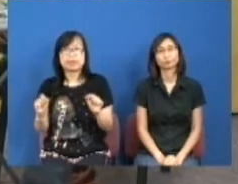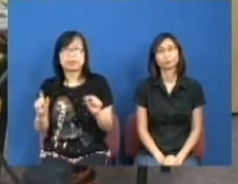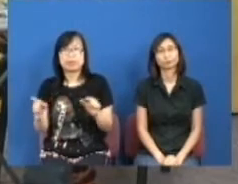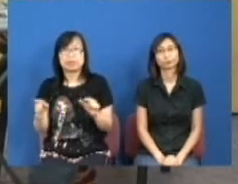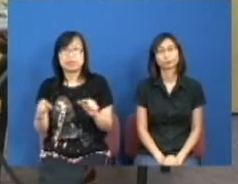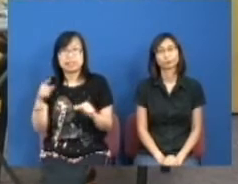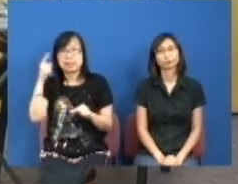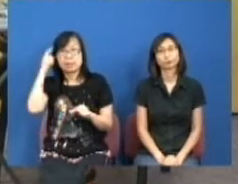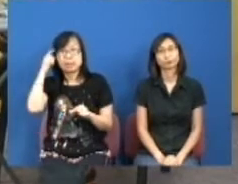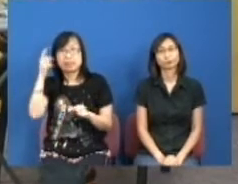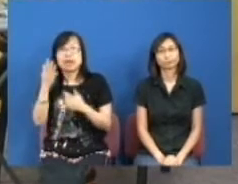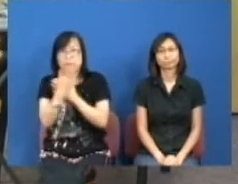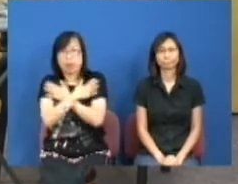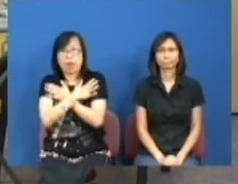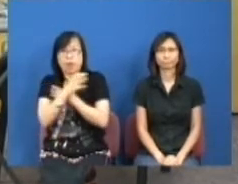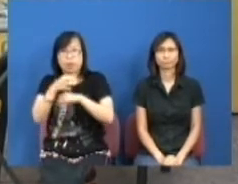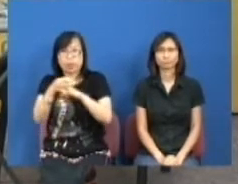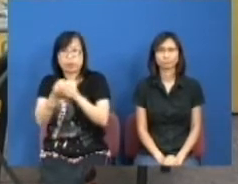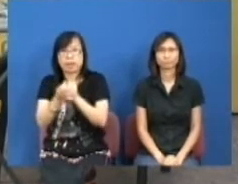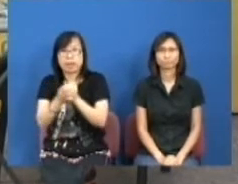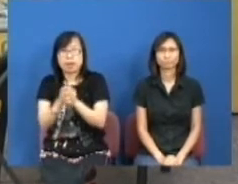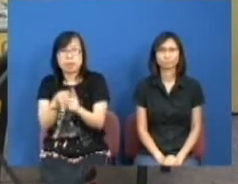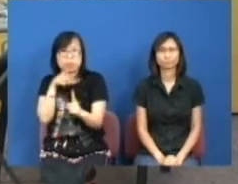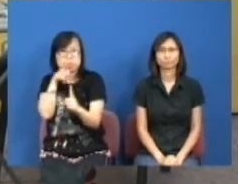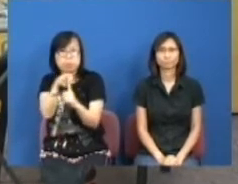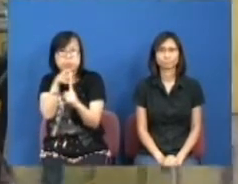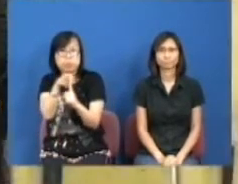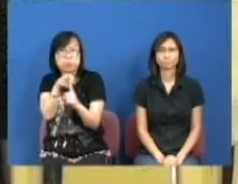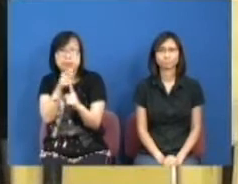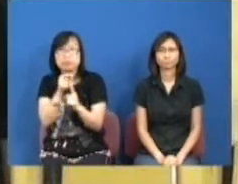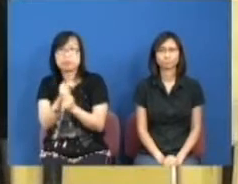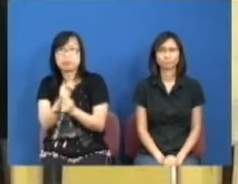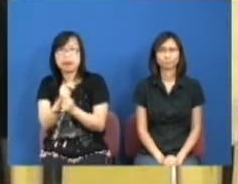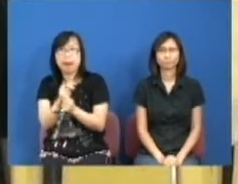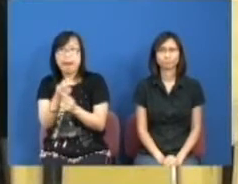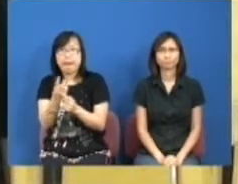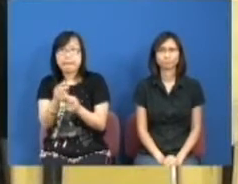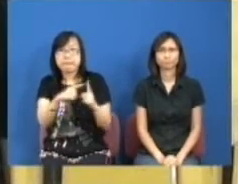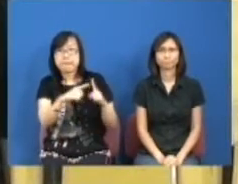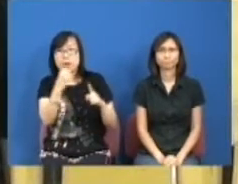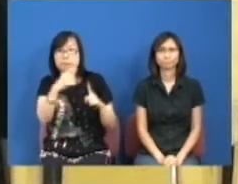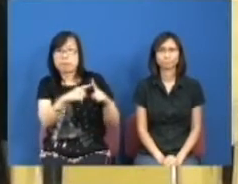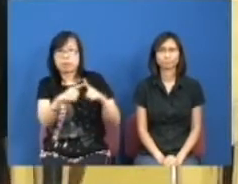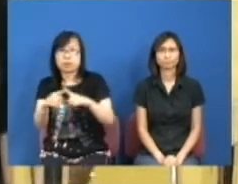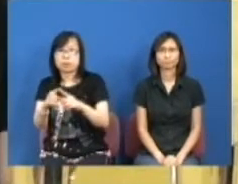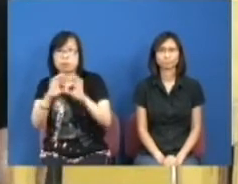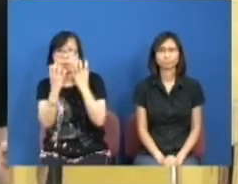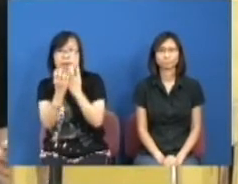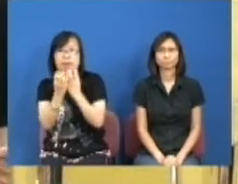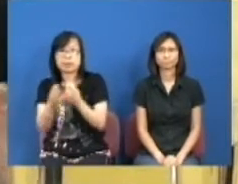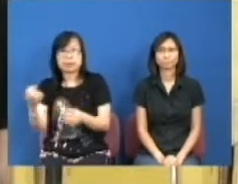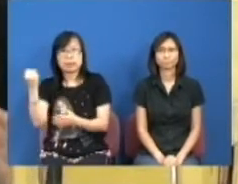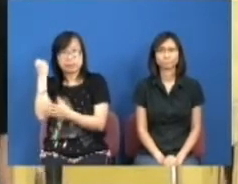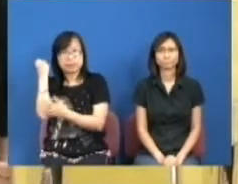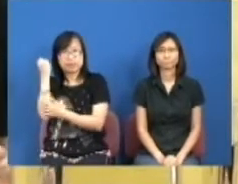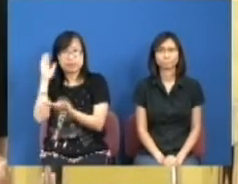意識形態上係愛國嘅。咁佢針對嘅對象咧，就同一啲我哋話係民主派或者係贊成民主